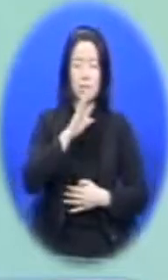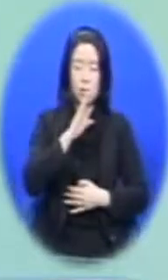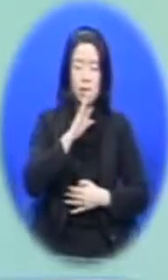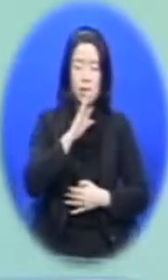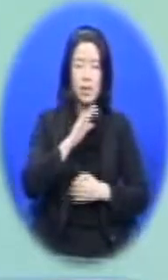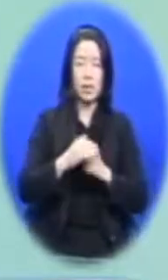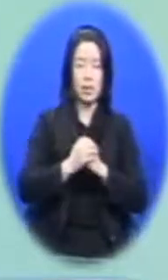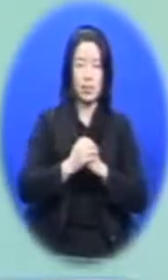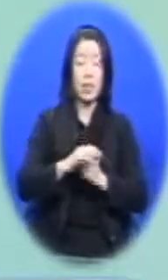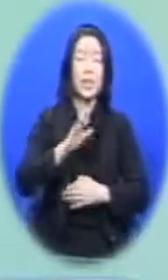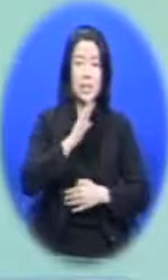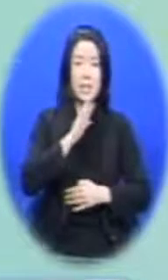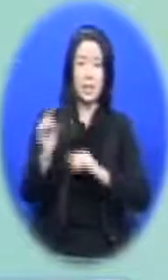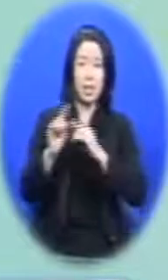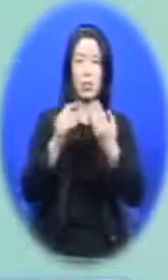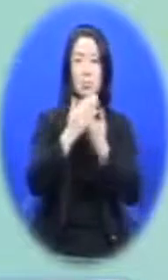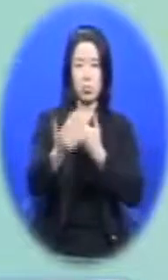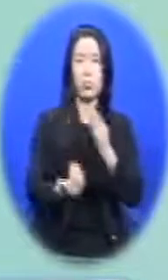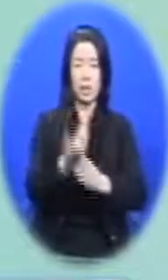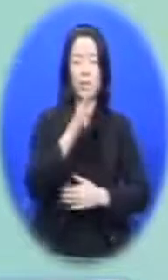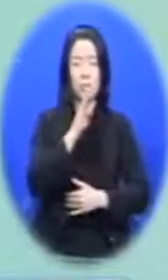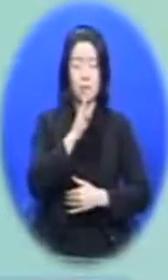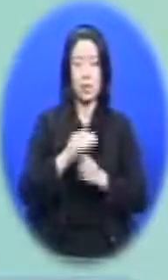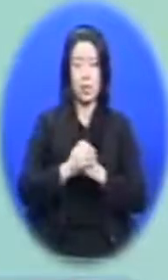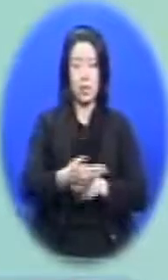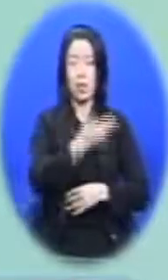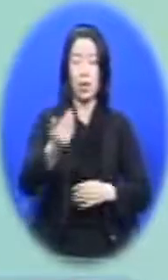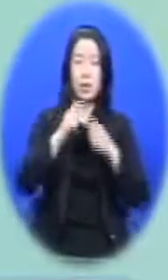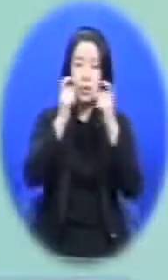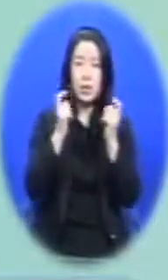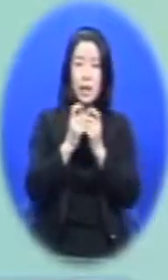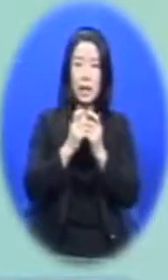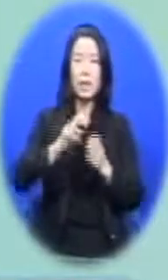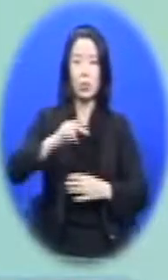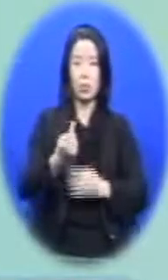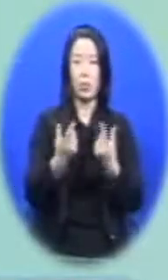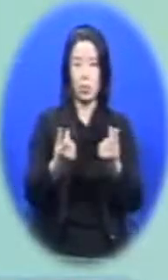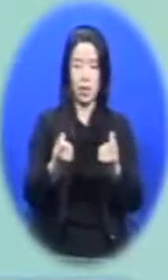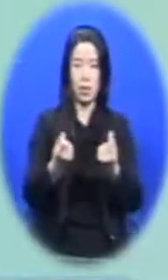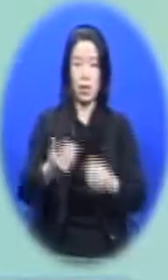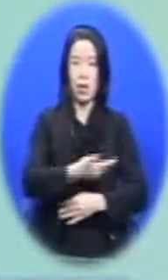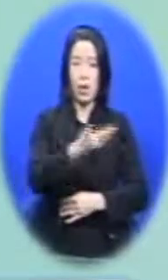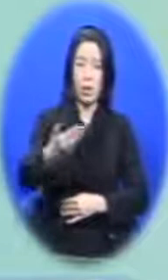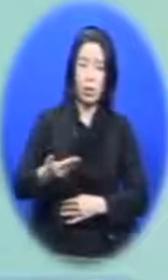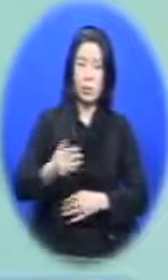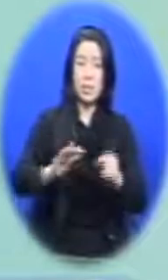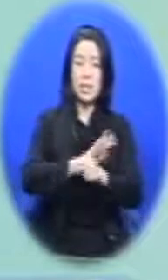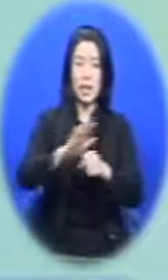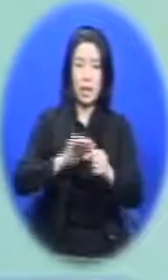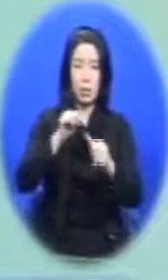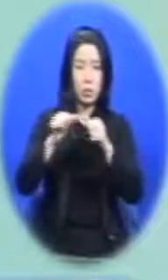진짜 진짜 부흥이 일어난 거죠. 여러분 개인도 마찬가지입니다. 여러분이